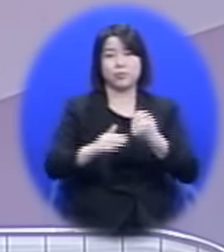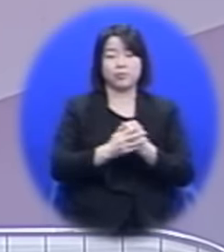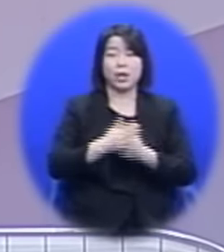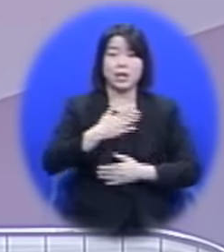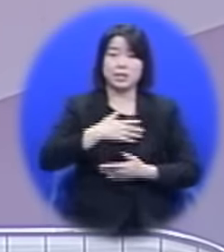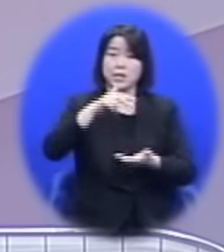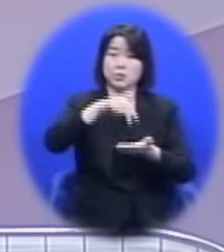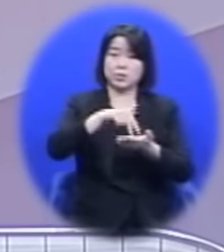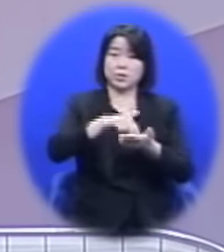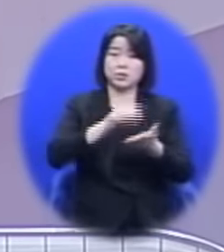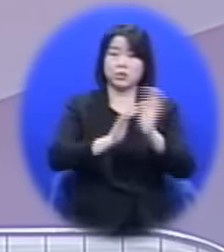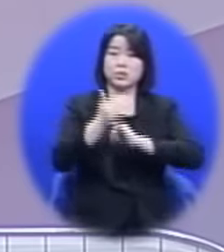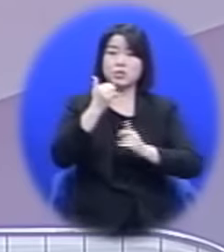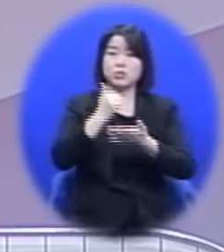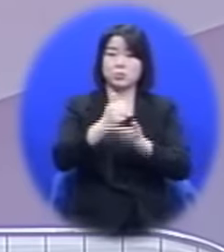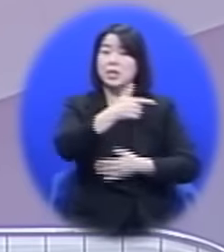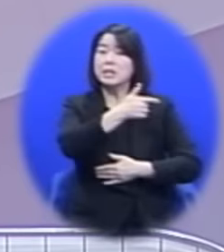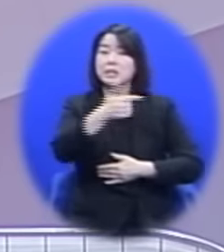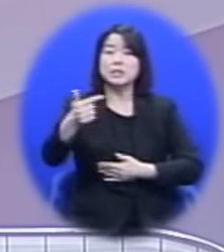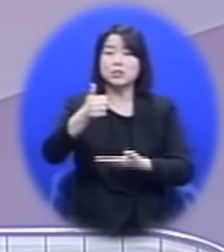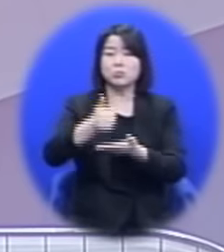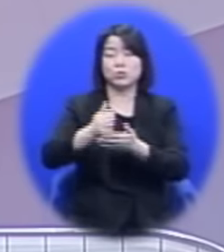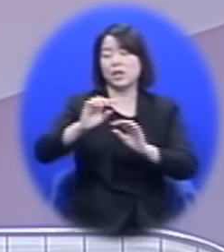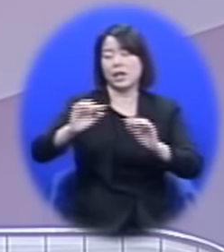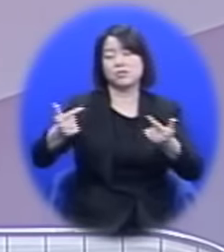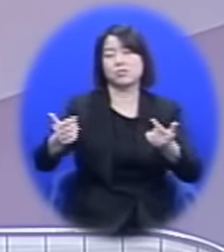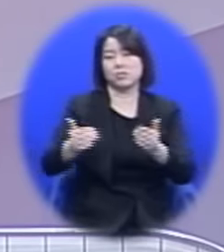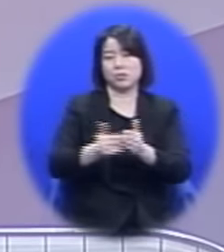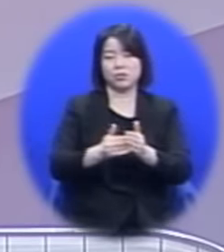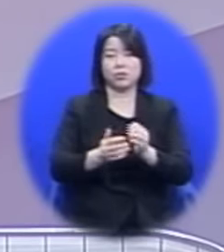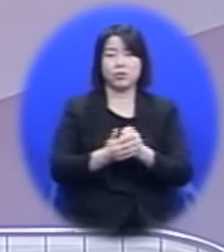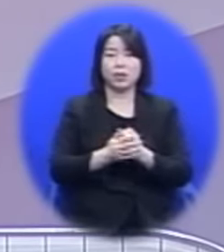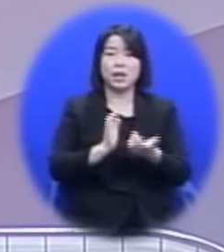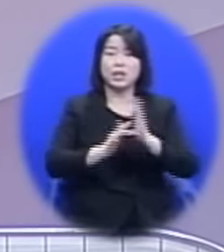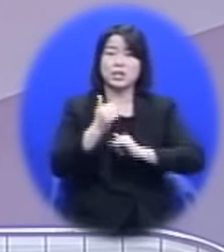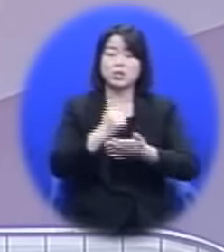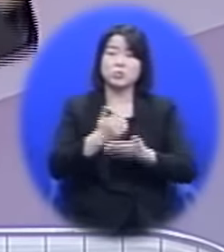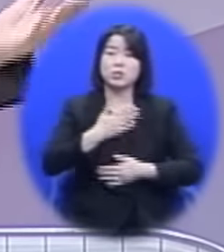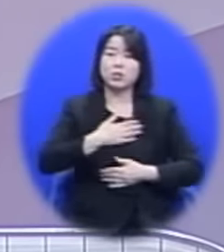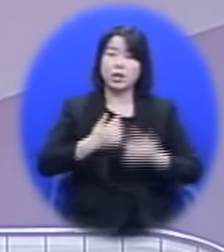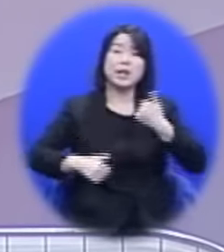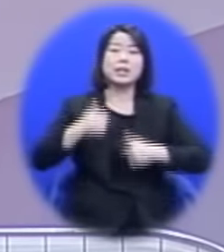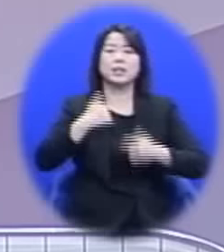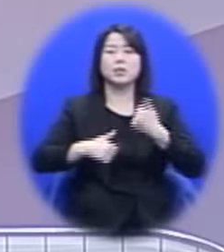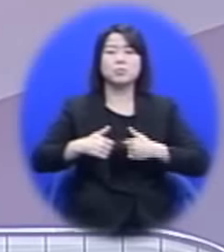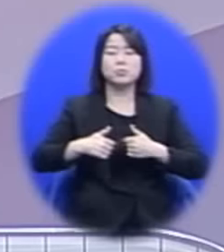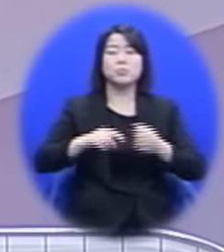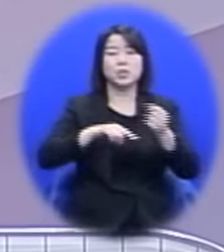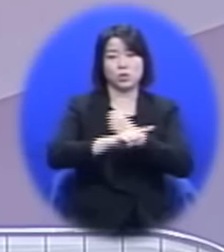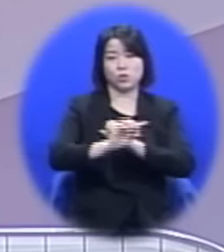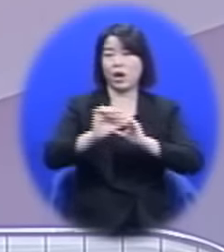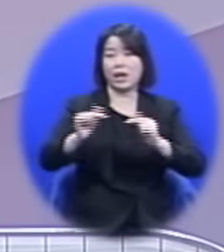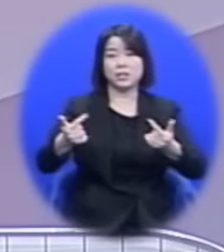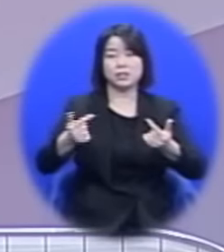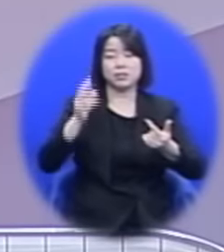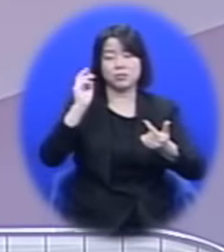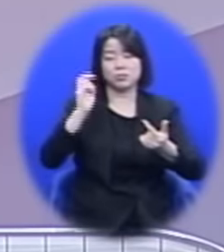저에게 있어서 예수님은 크신 분이 아니셨어요. 예수님은 저에게 기쁨의 이유가 아니셨어요.